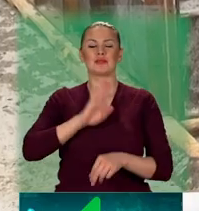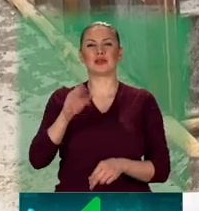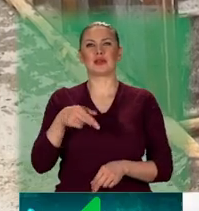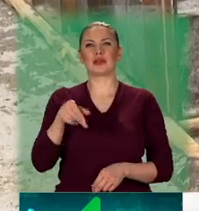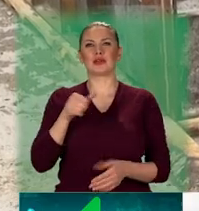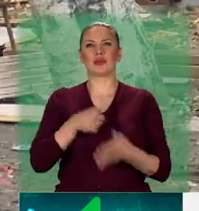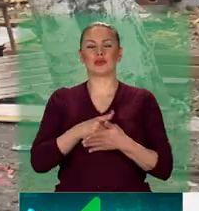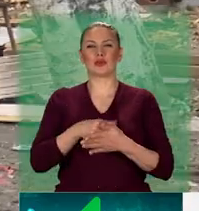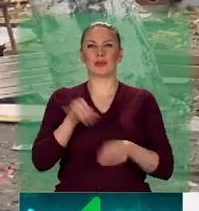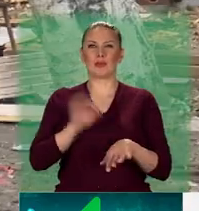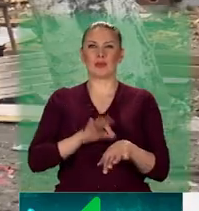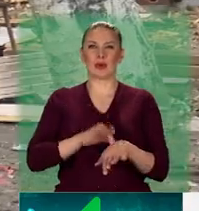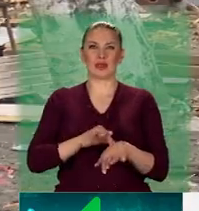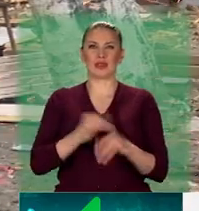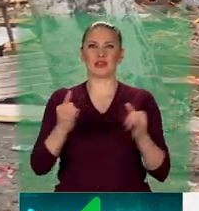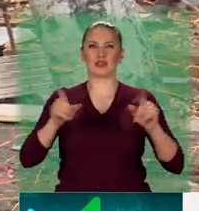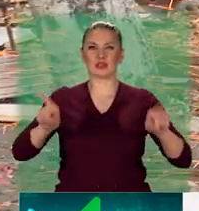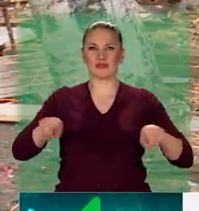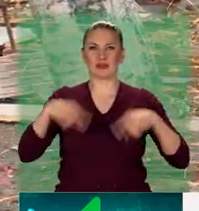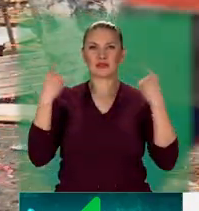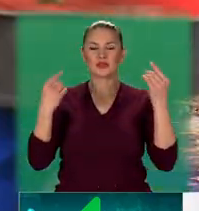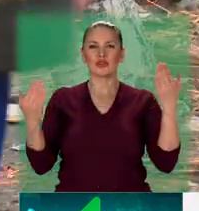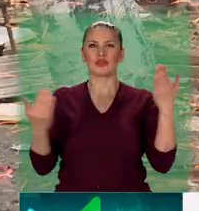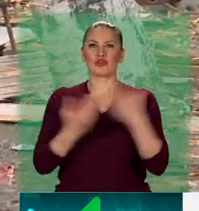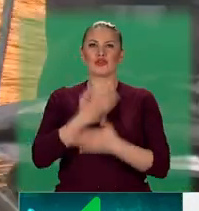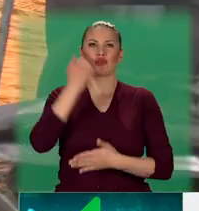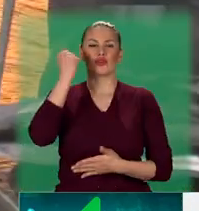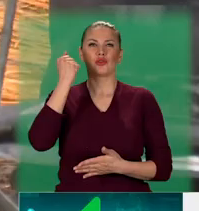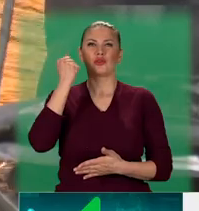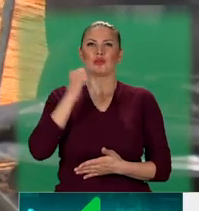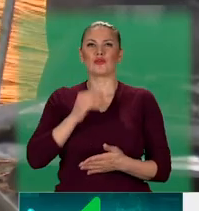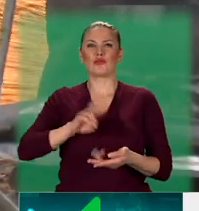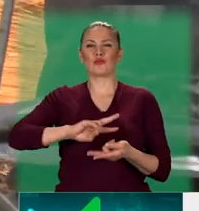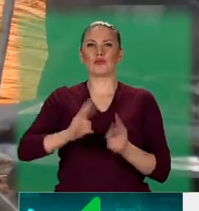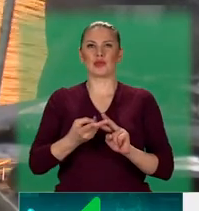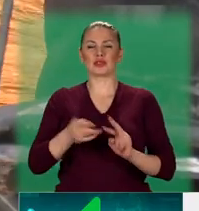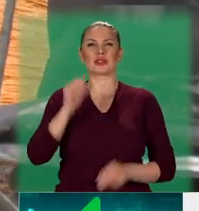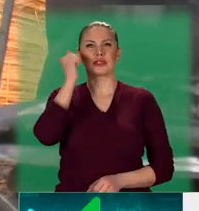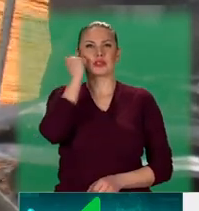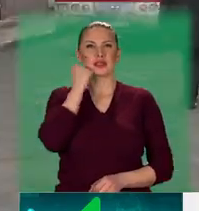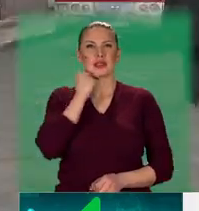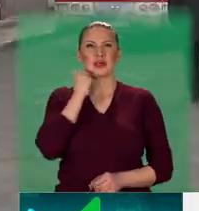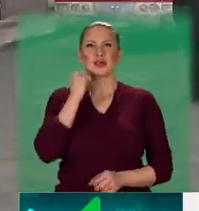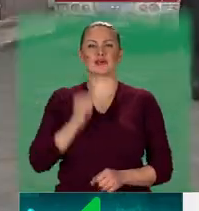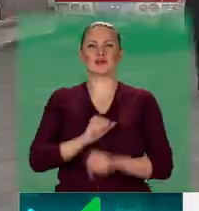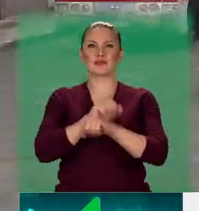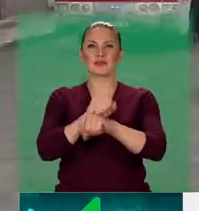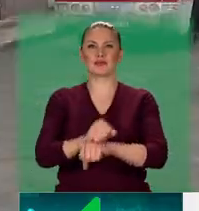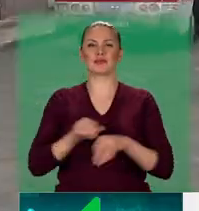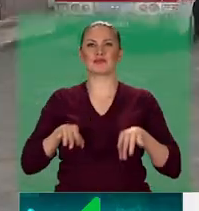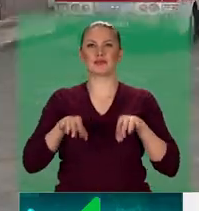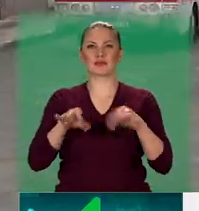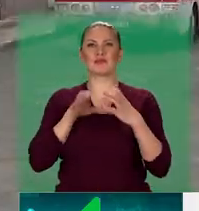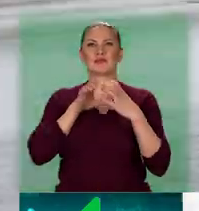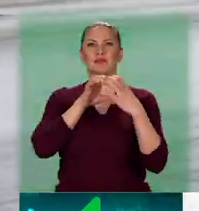автобусная станция на месте старой. Она была в таком состоянии, что постройку снесли без сожаления. Здание портило весь обновленный